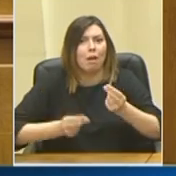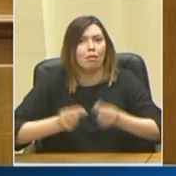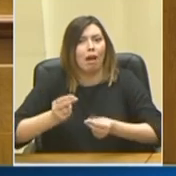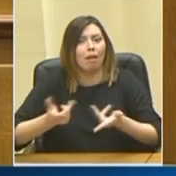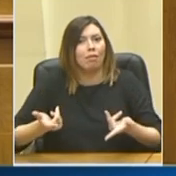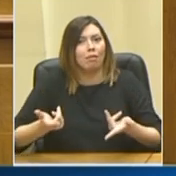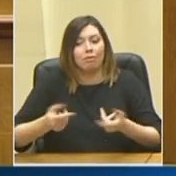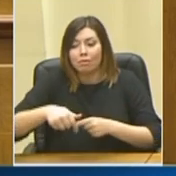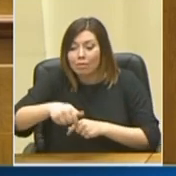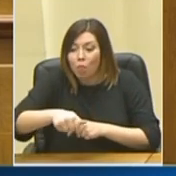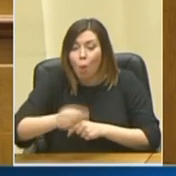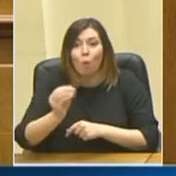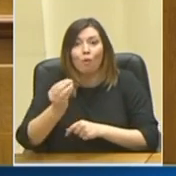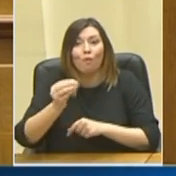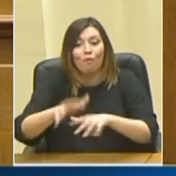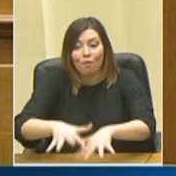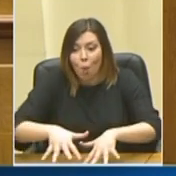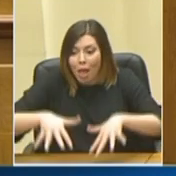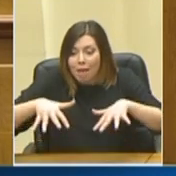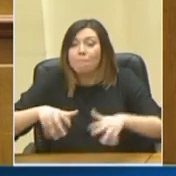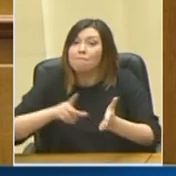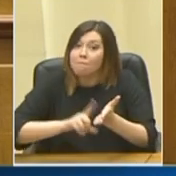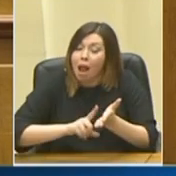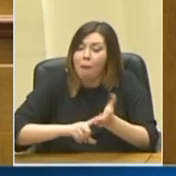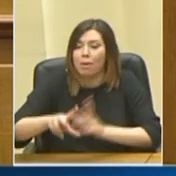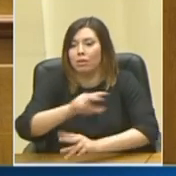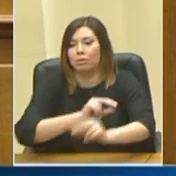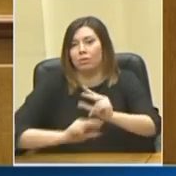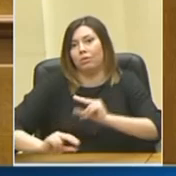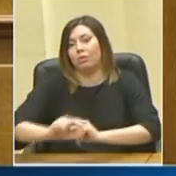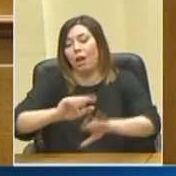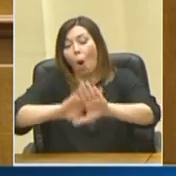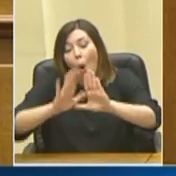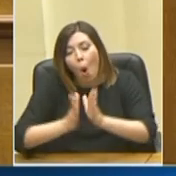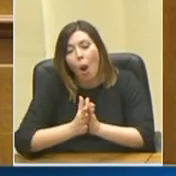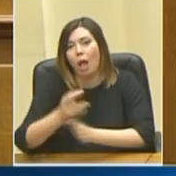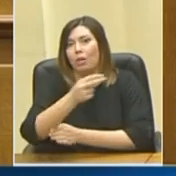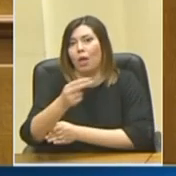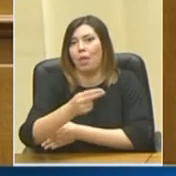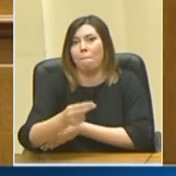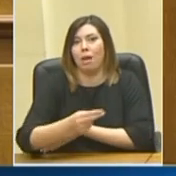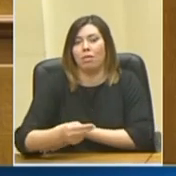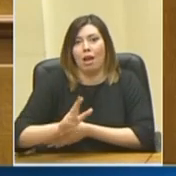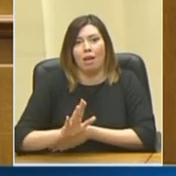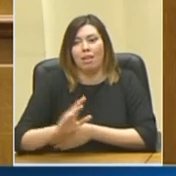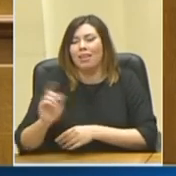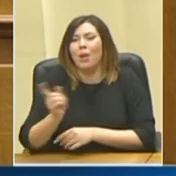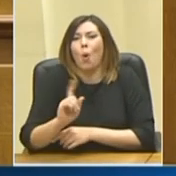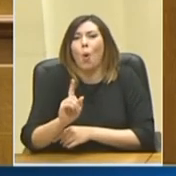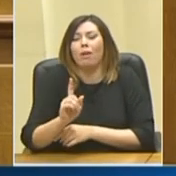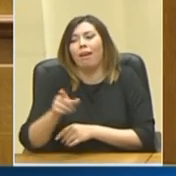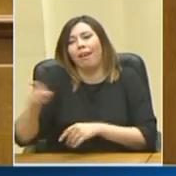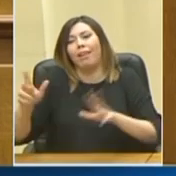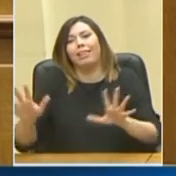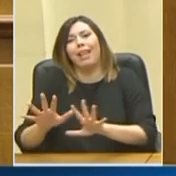Βουλή είναι ο τόπος που πρέπει να συζητούνται όλα και όχι τα πάνελ